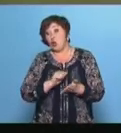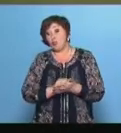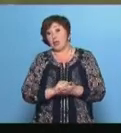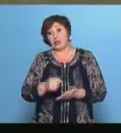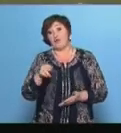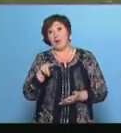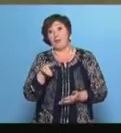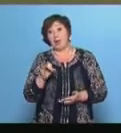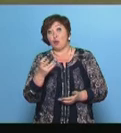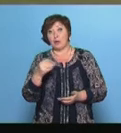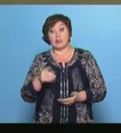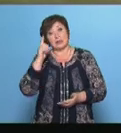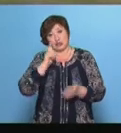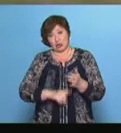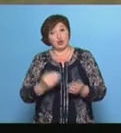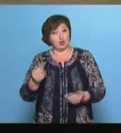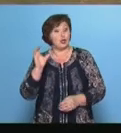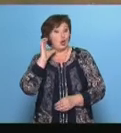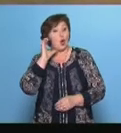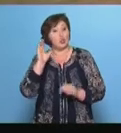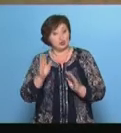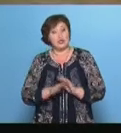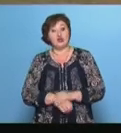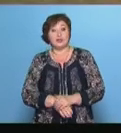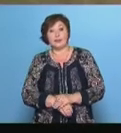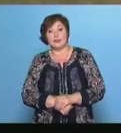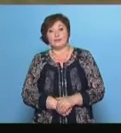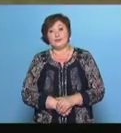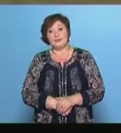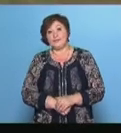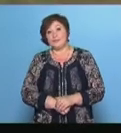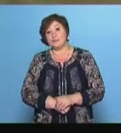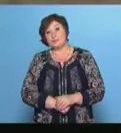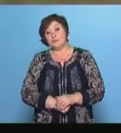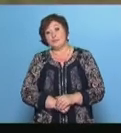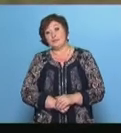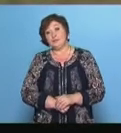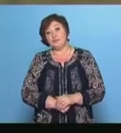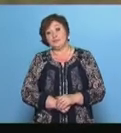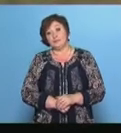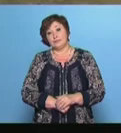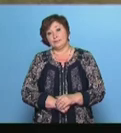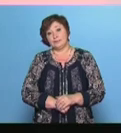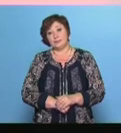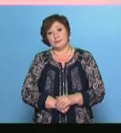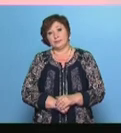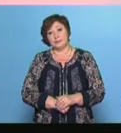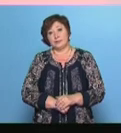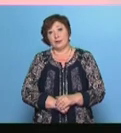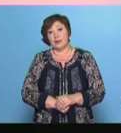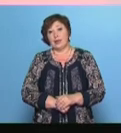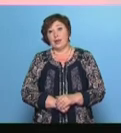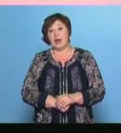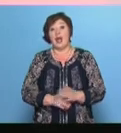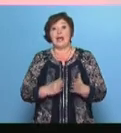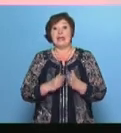правительство Удмуртии с надеждой, что их услышат. Екатерина Горина, Анастасия Тутаева, Илья Дерендяев, телеканал «Моя Удмуртия».